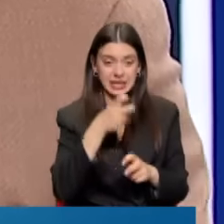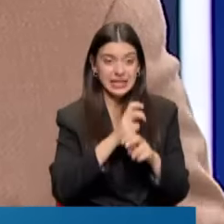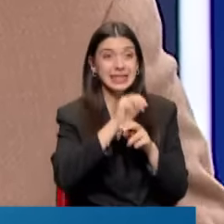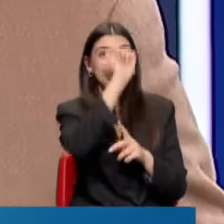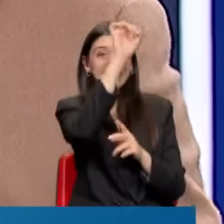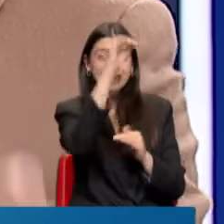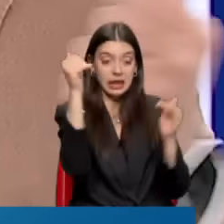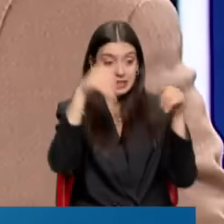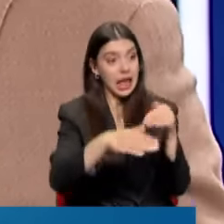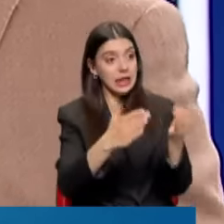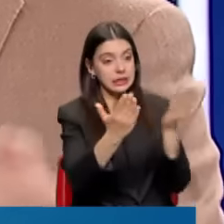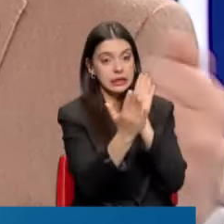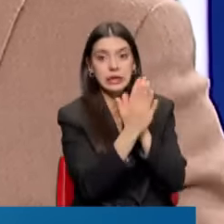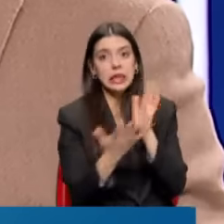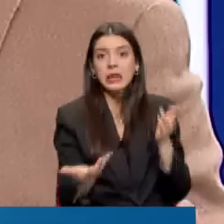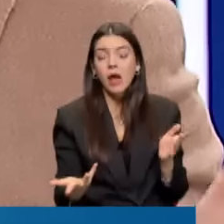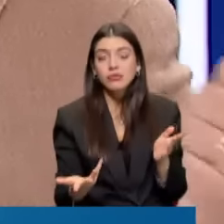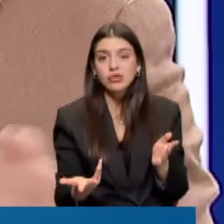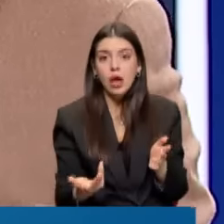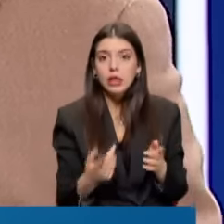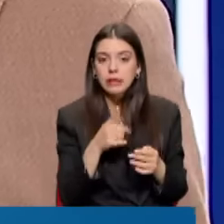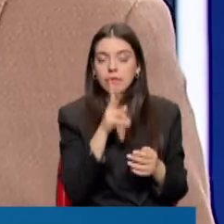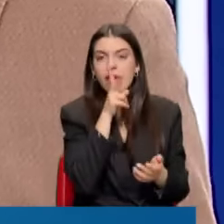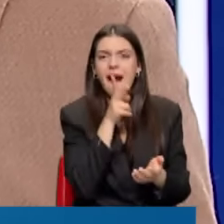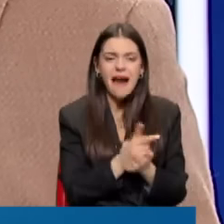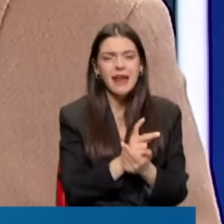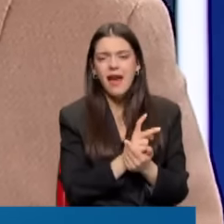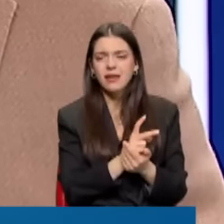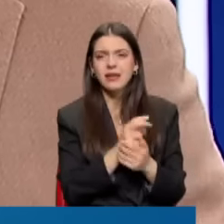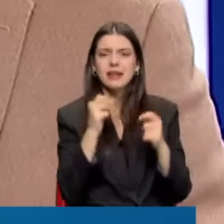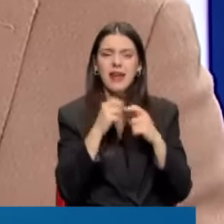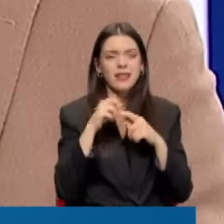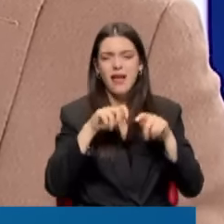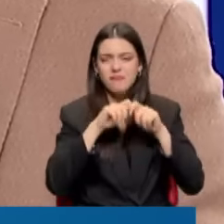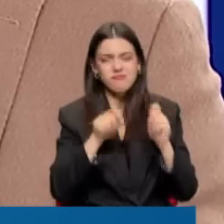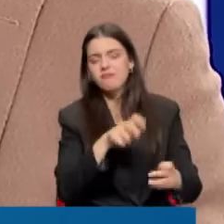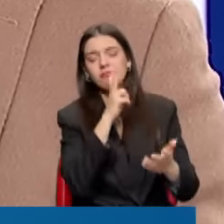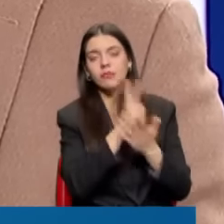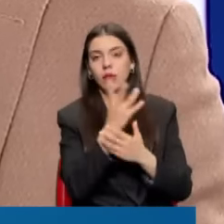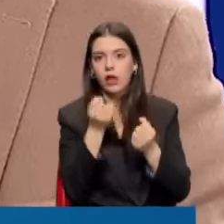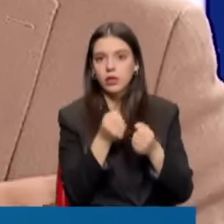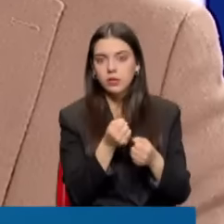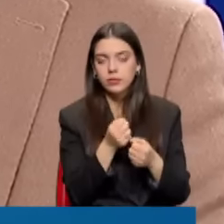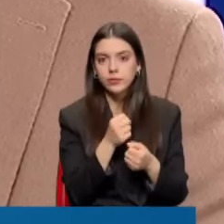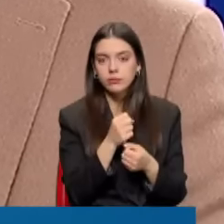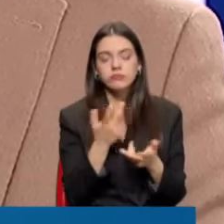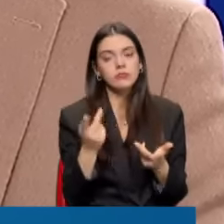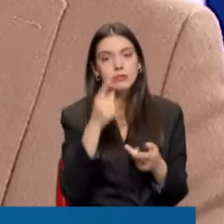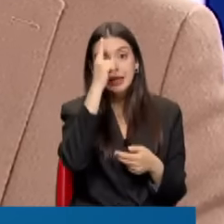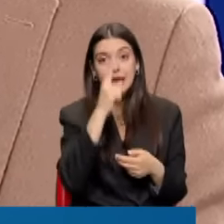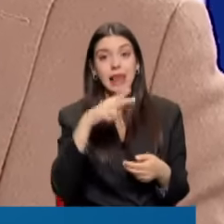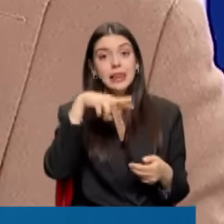yapıyorsun bir şey yapalım Hani böyle bir radikal bir şekilde önlem alalım burada da vaka şu ilk 70 yıl boyunca bizim ortalama